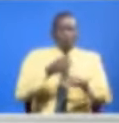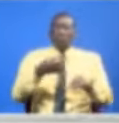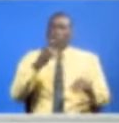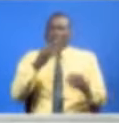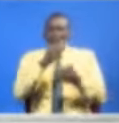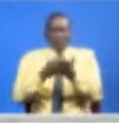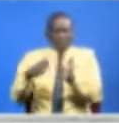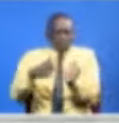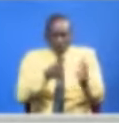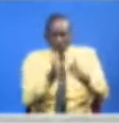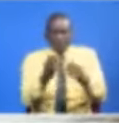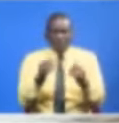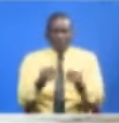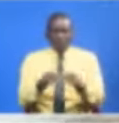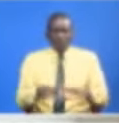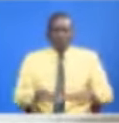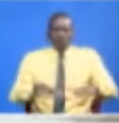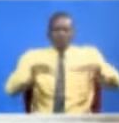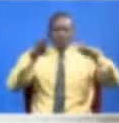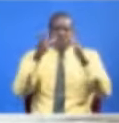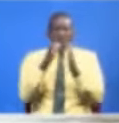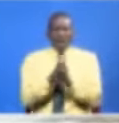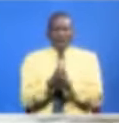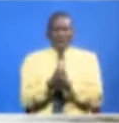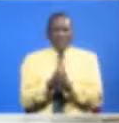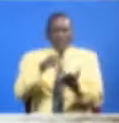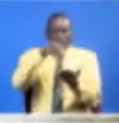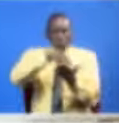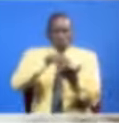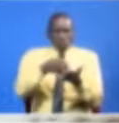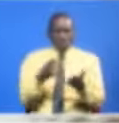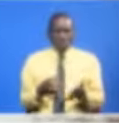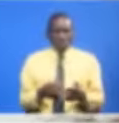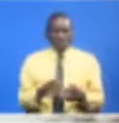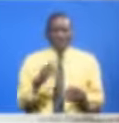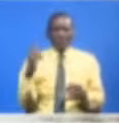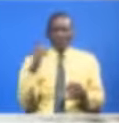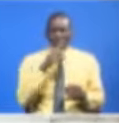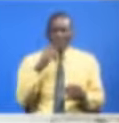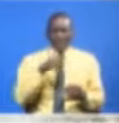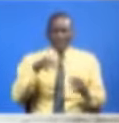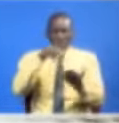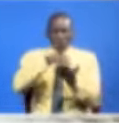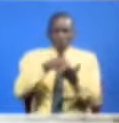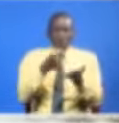mito ikivunja kingo na kuchangia hali ambayo sasa imekuwa tata.